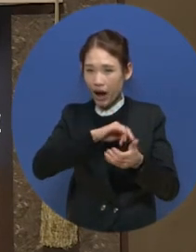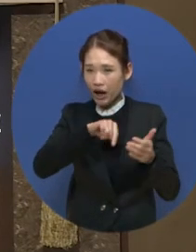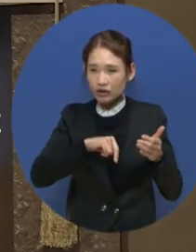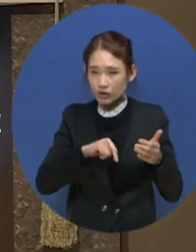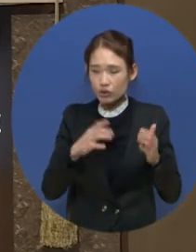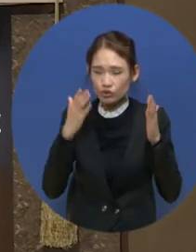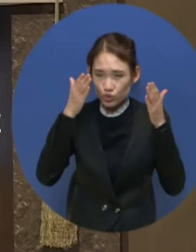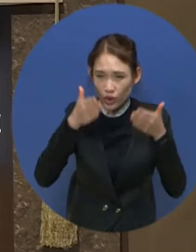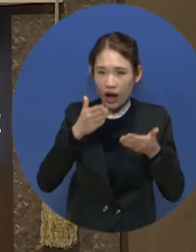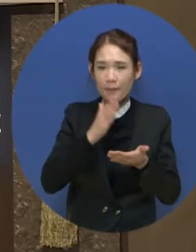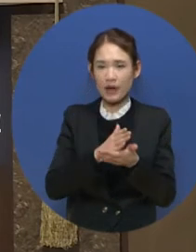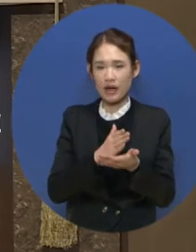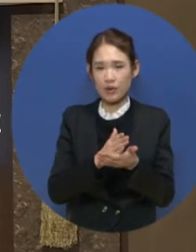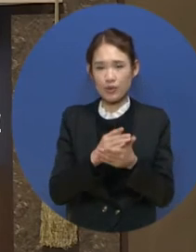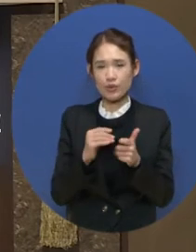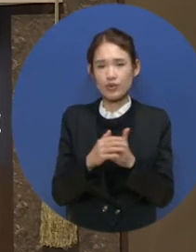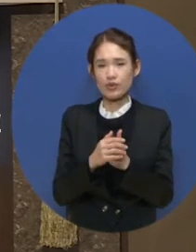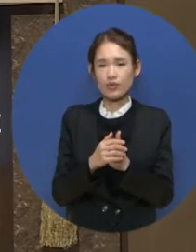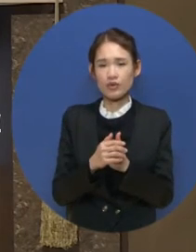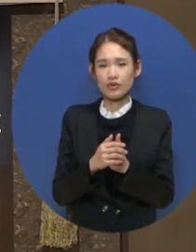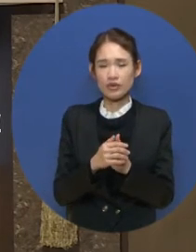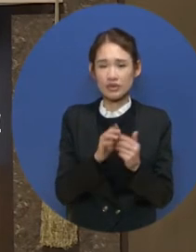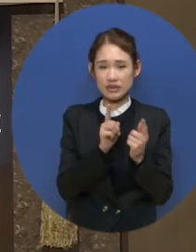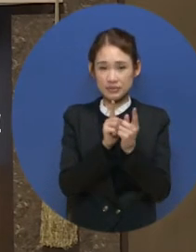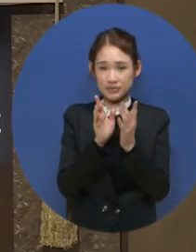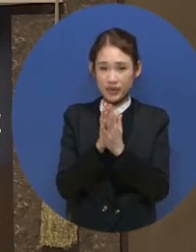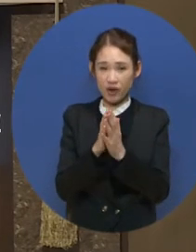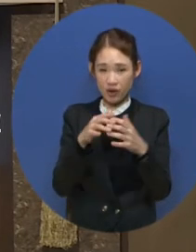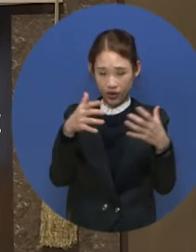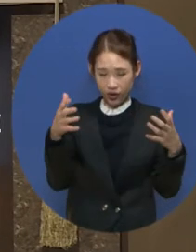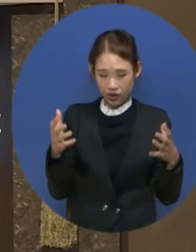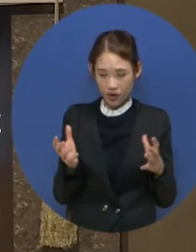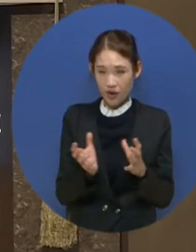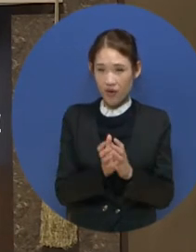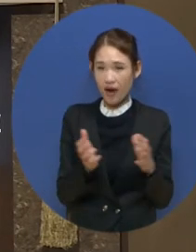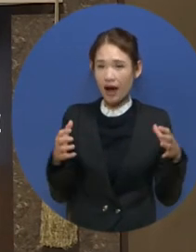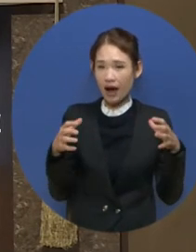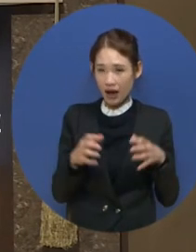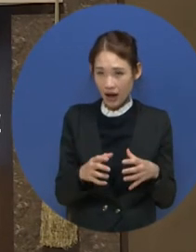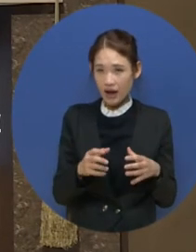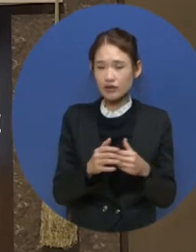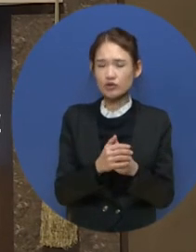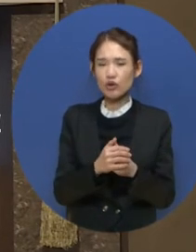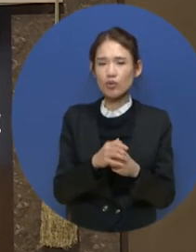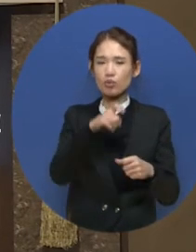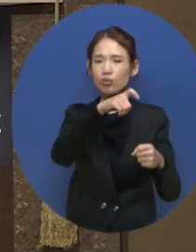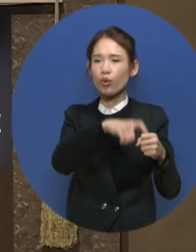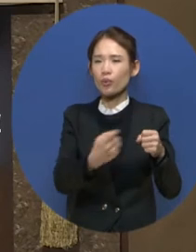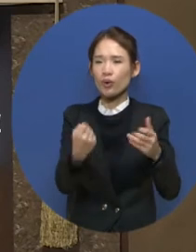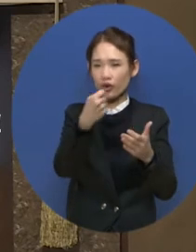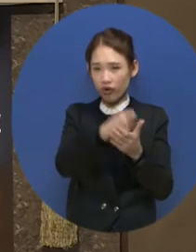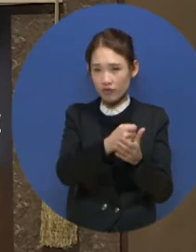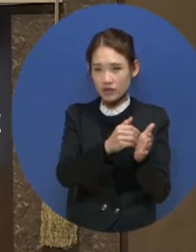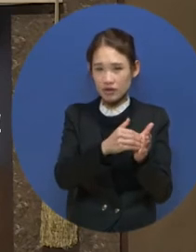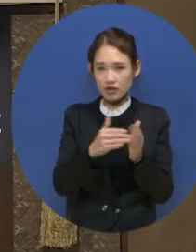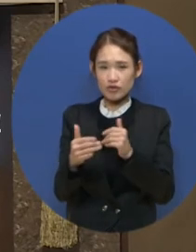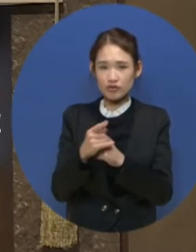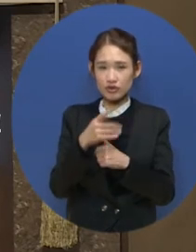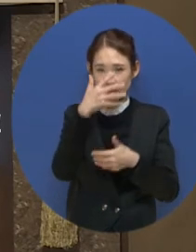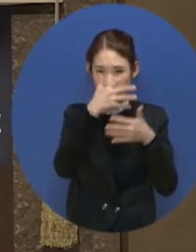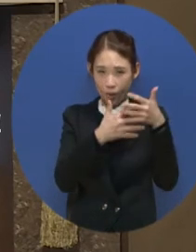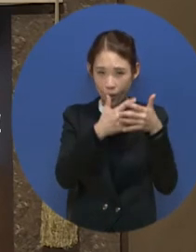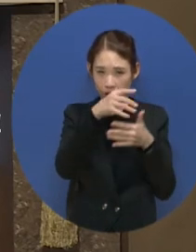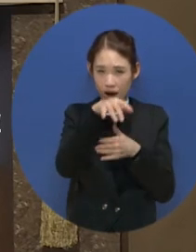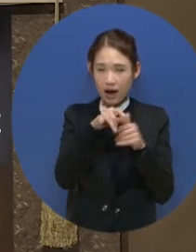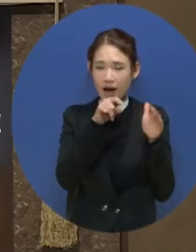되는데 여기는 그렇게 하지 않고 당사자 들끼리 모여서 목표도 결정을 헤어 우리 무슨 뭐 영화를 간다든지